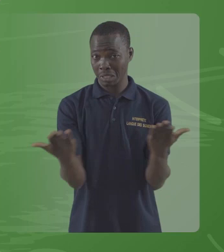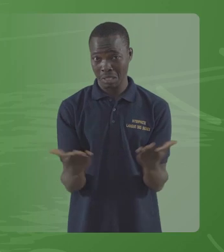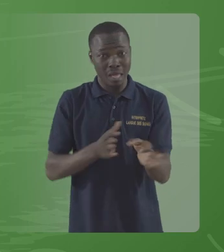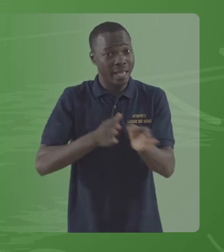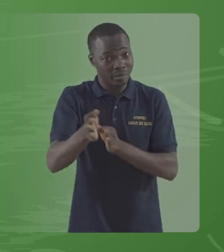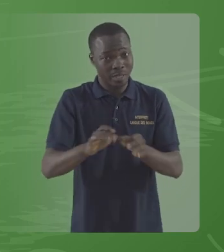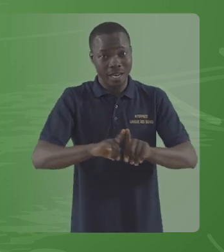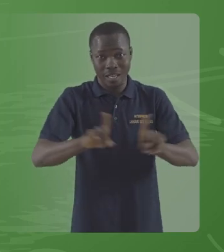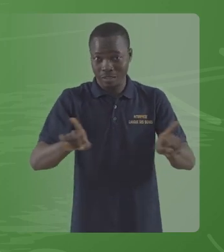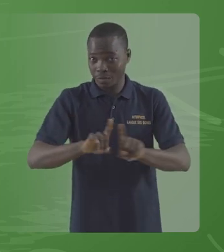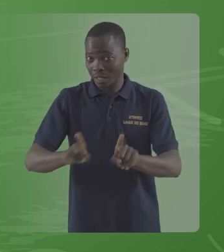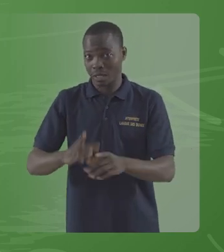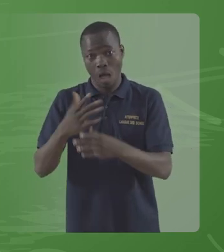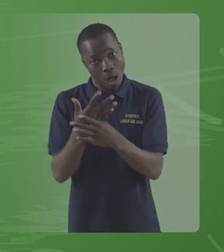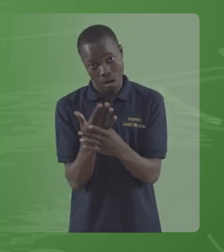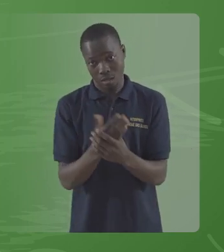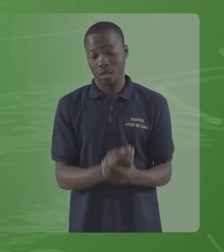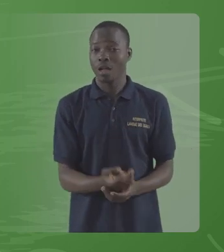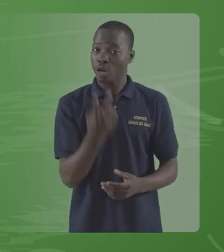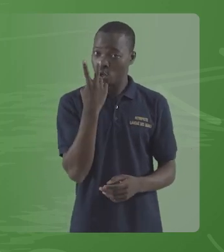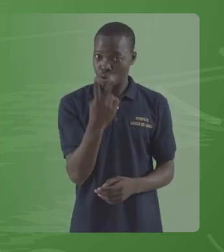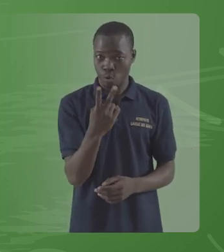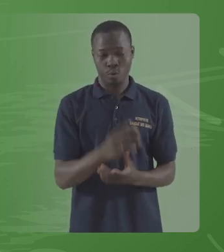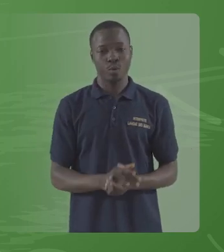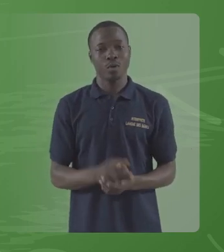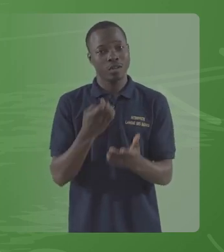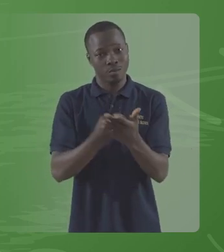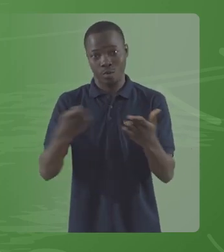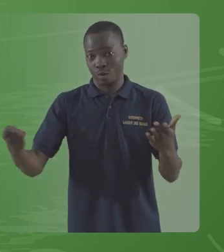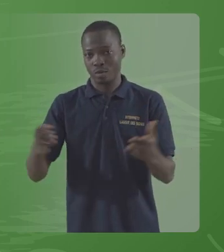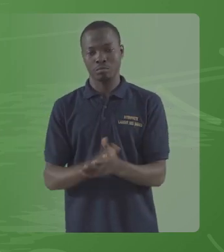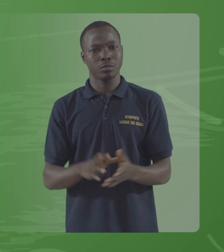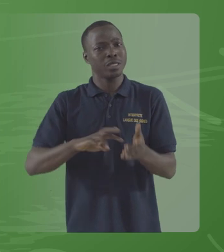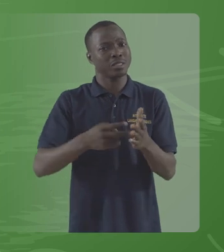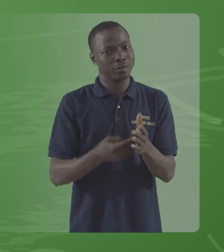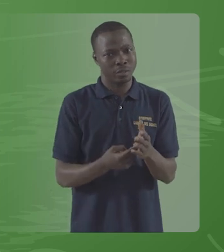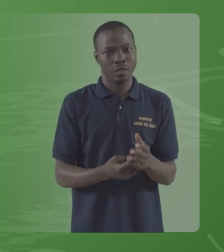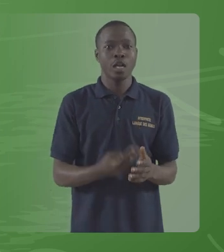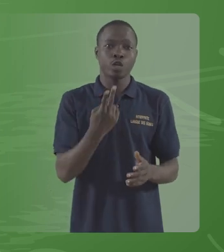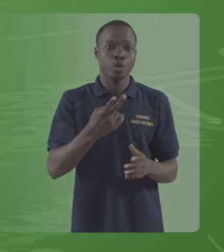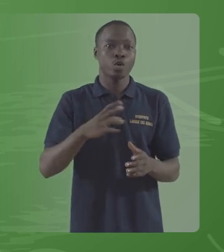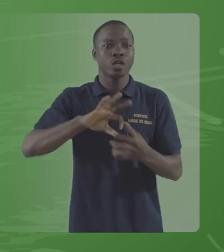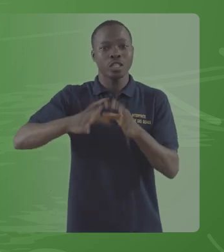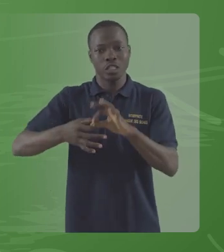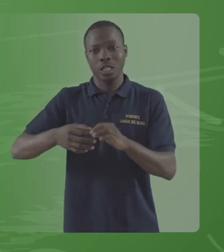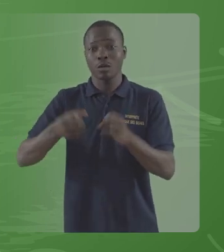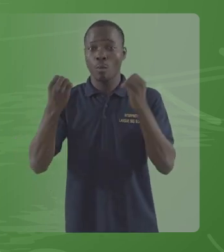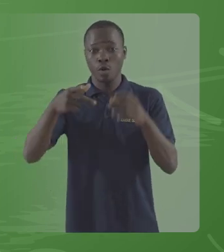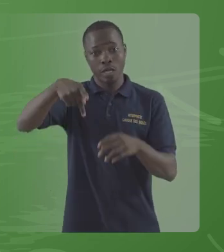la différence entre les deux molécules, c'est-à-dire les deux chaînes